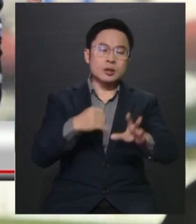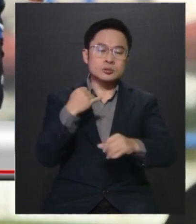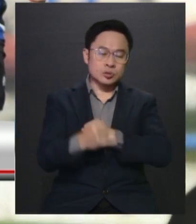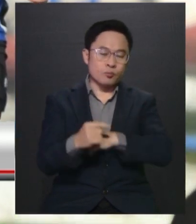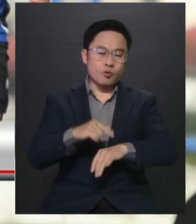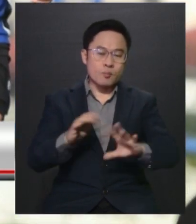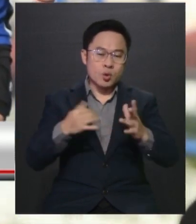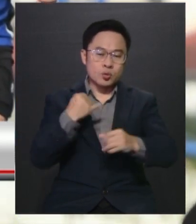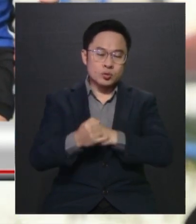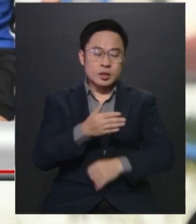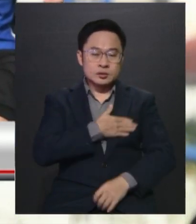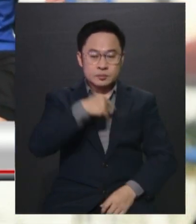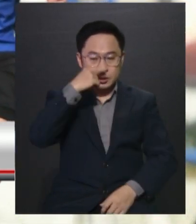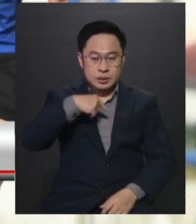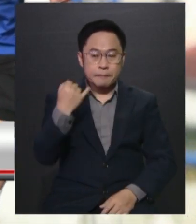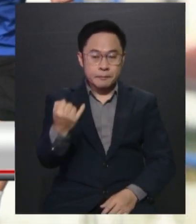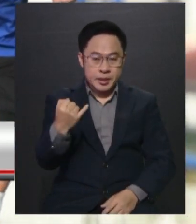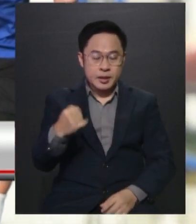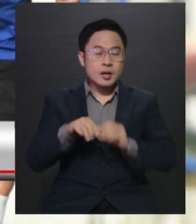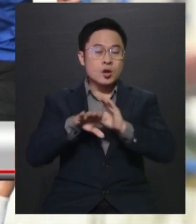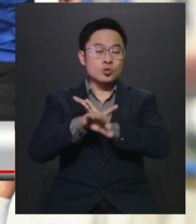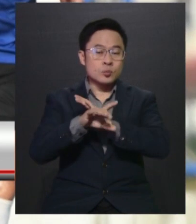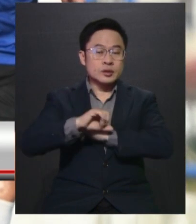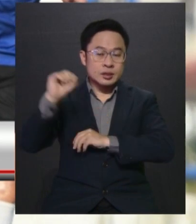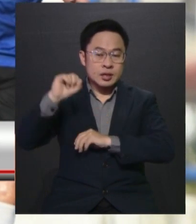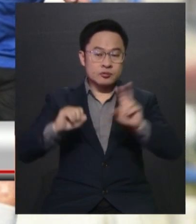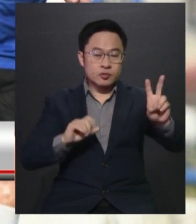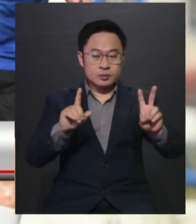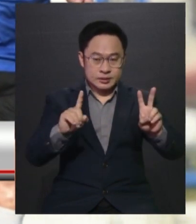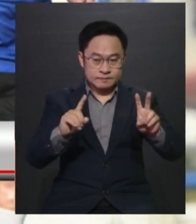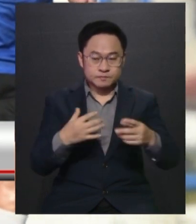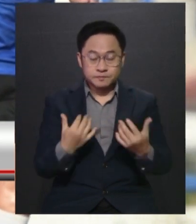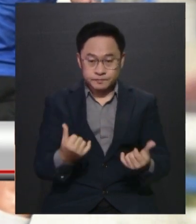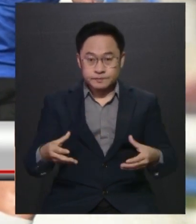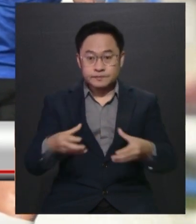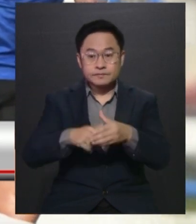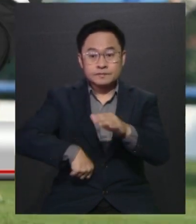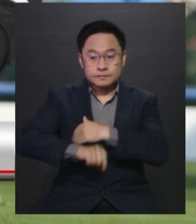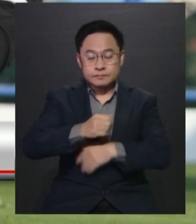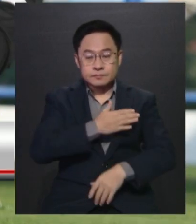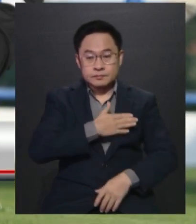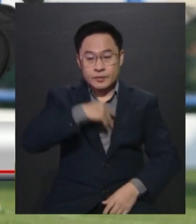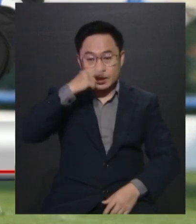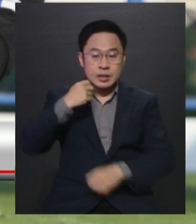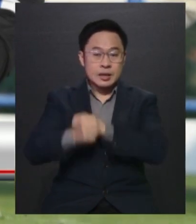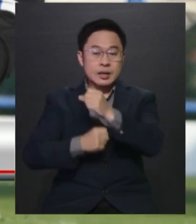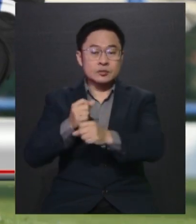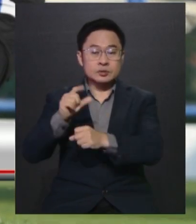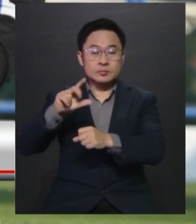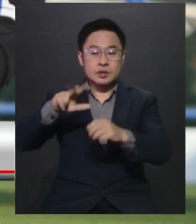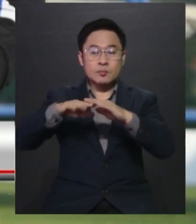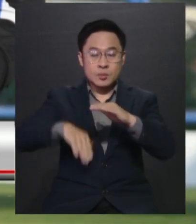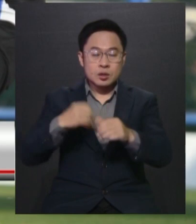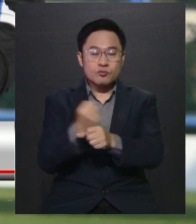FC ไป1-2แล้วก็สำหรับทีมชาติไทยU23 เนี่ยก็จะมีการเก็บตัวต่อเนื่องไปจนถึงวัน